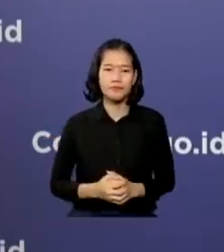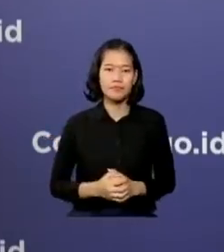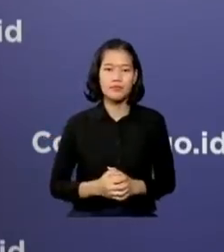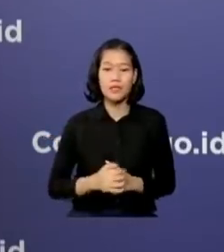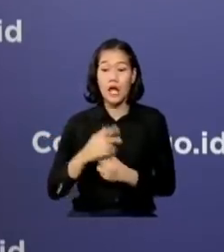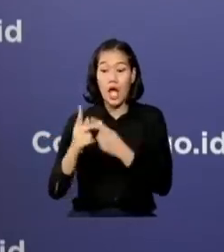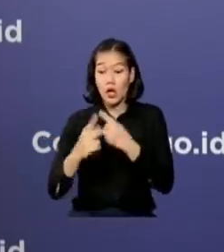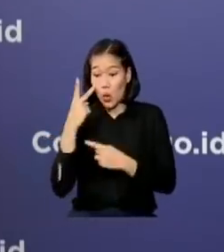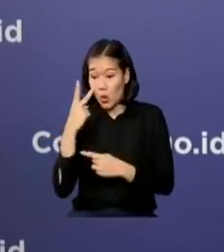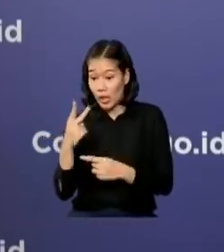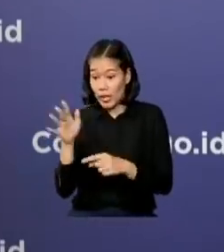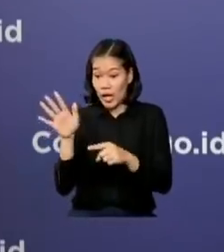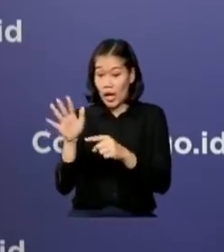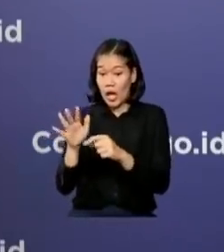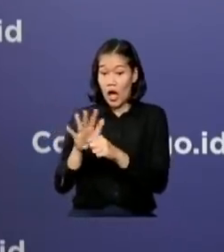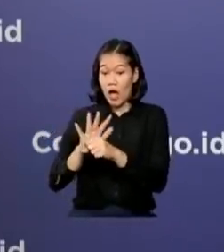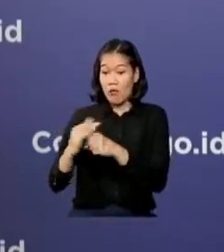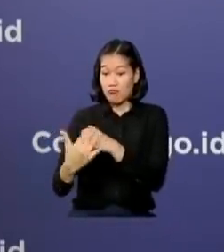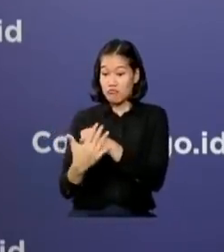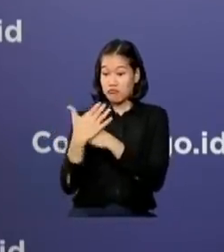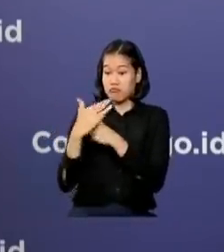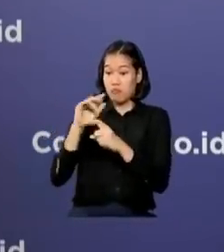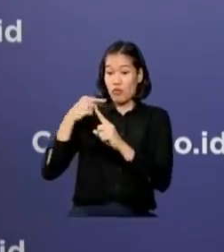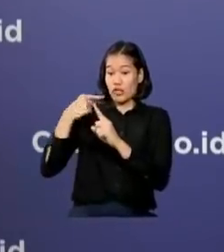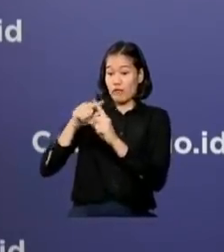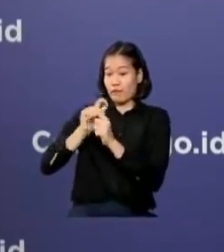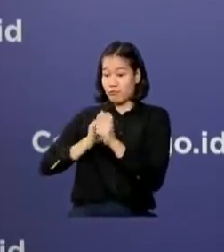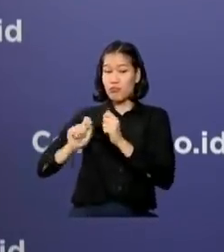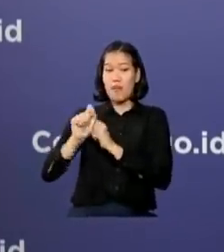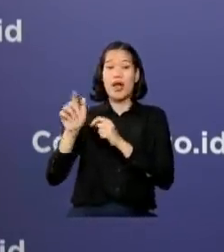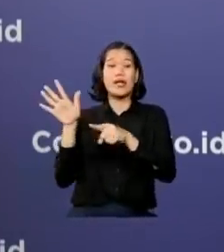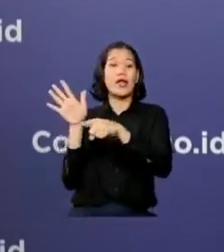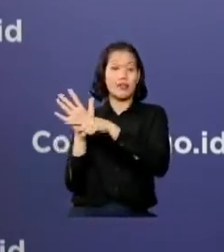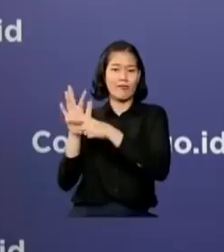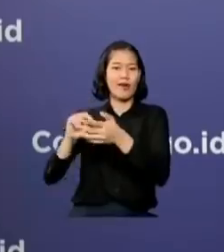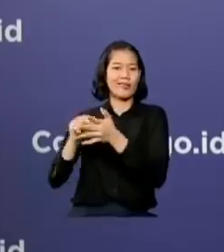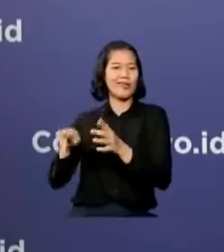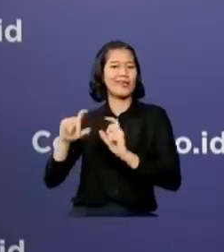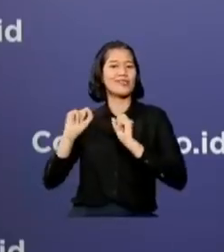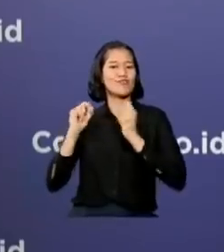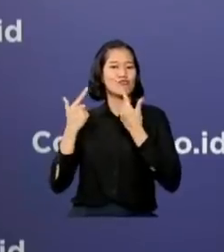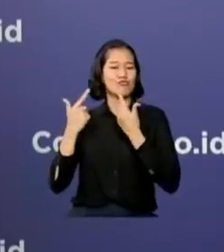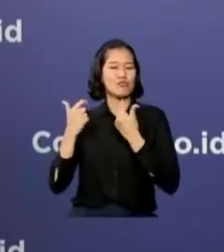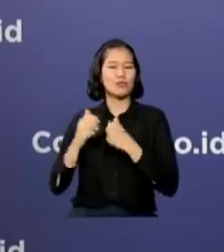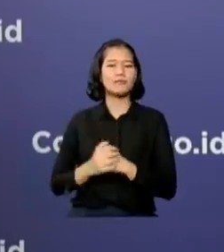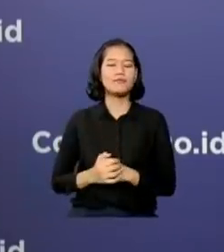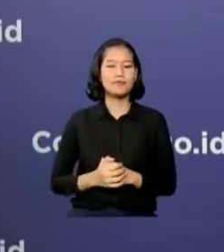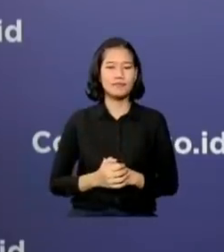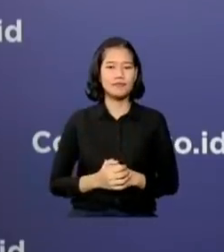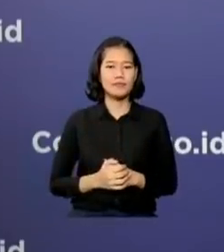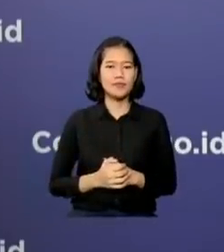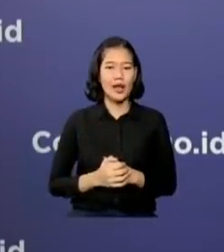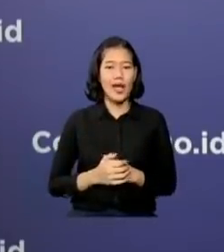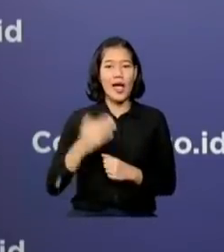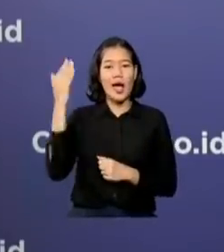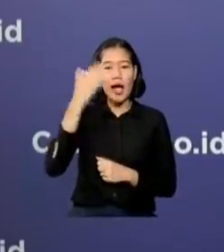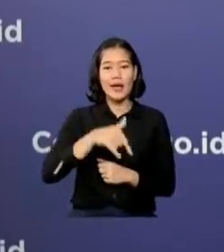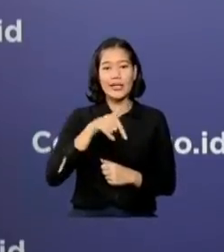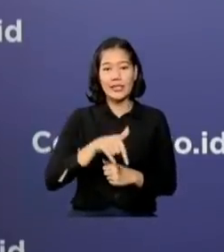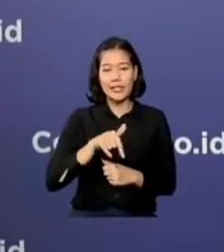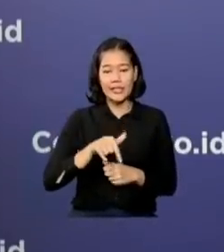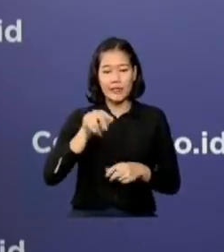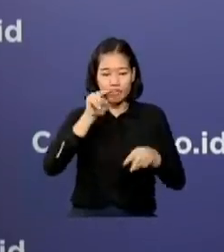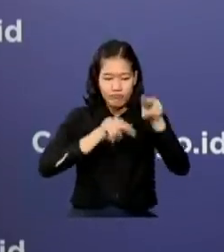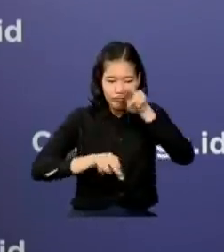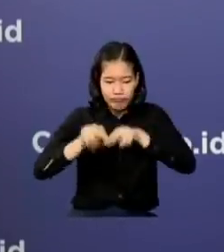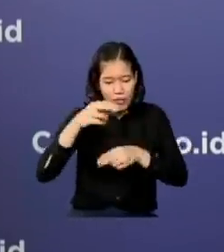apabila hasilnya sudah negatif dan klinis bagus maka kita akan menyatakan sembuh saudara hari ini kita melakukan